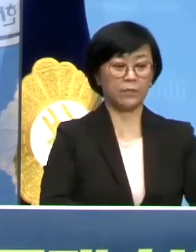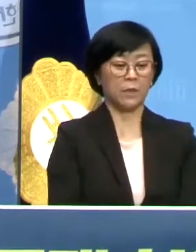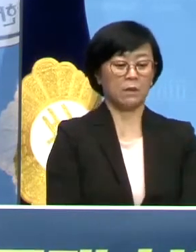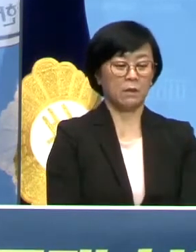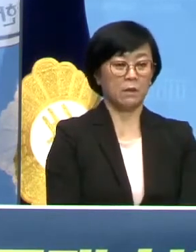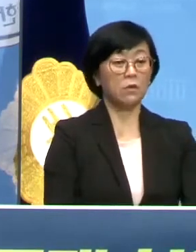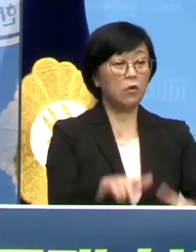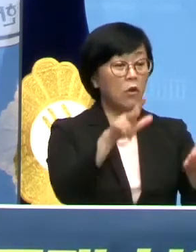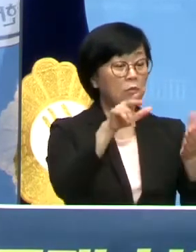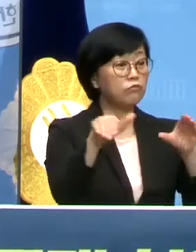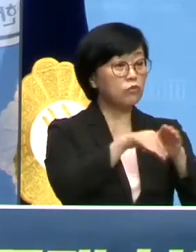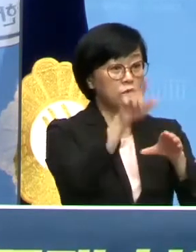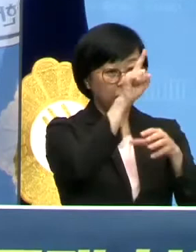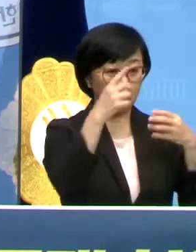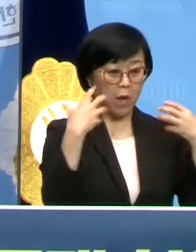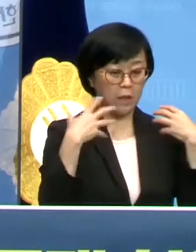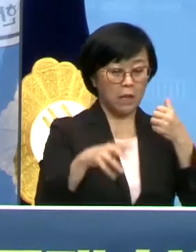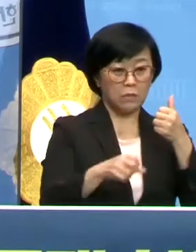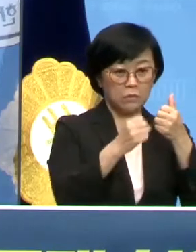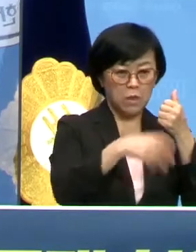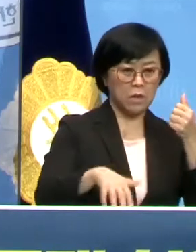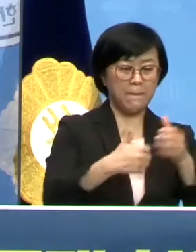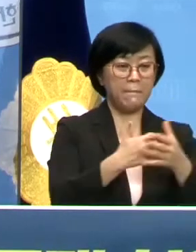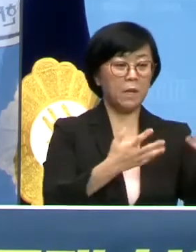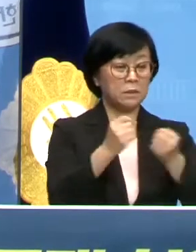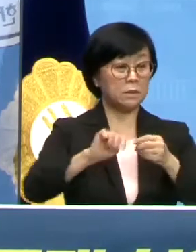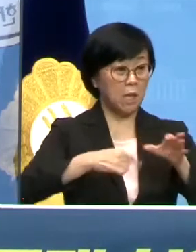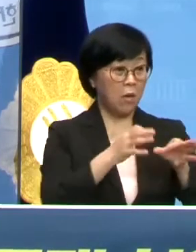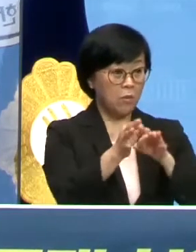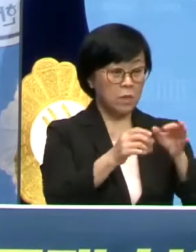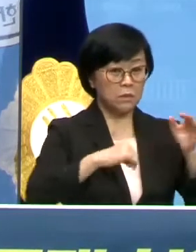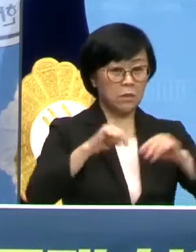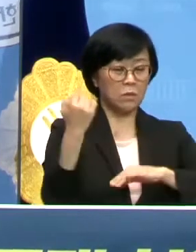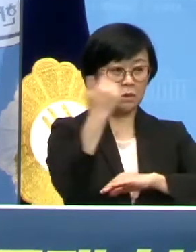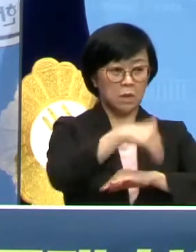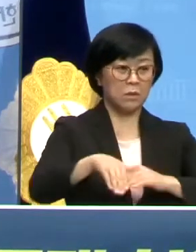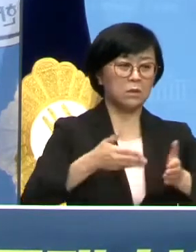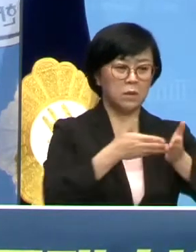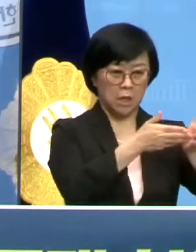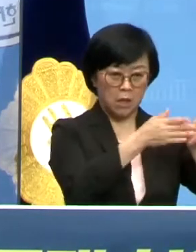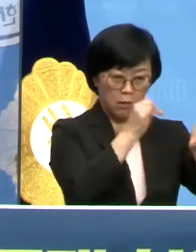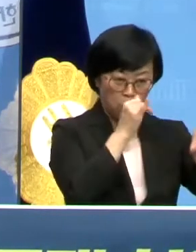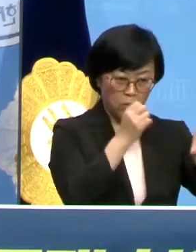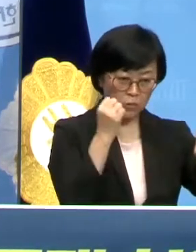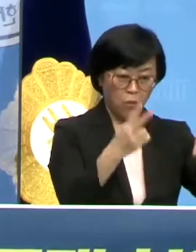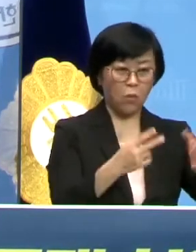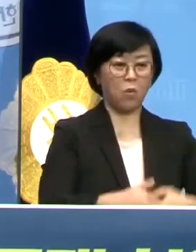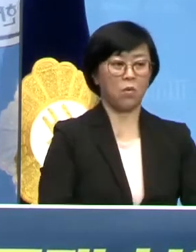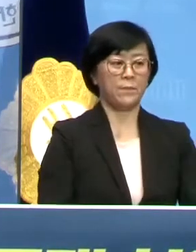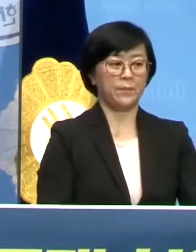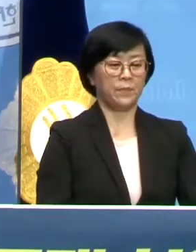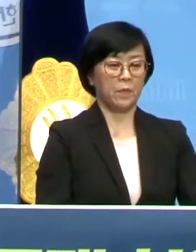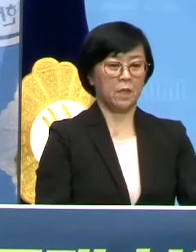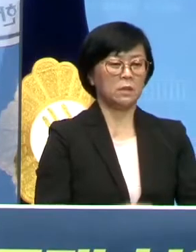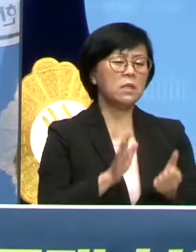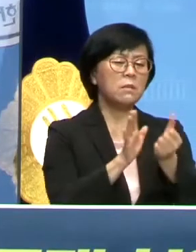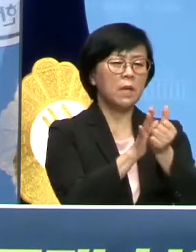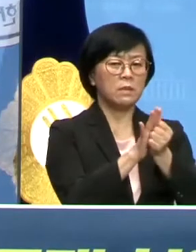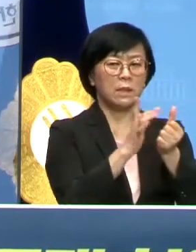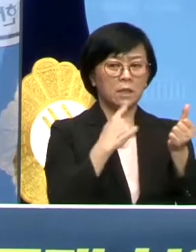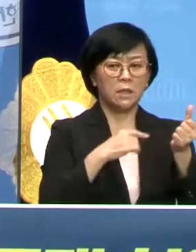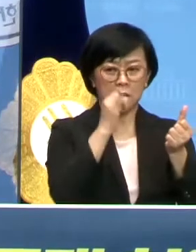그렇게 탄생한 문재인 정권 하에서 저희는 수많은 자영업 정책들을 제안하고 때론 뒷받침 하게